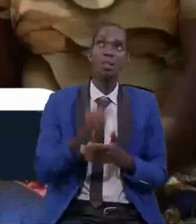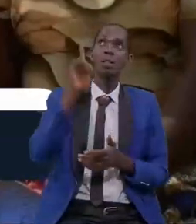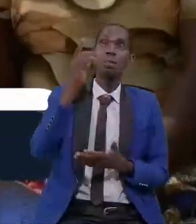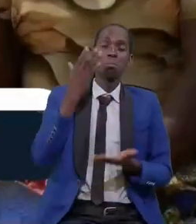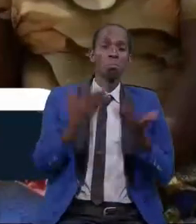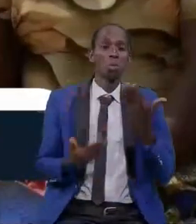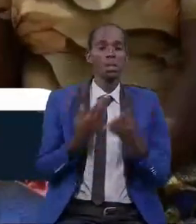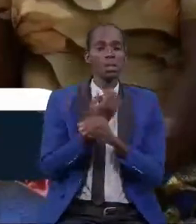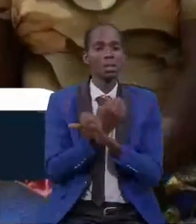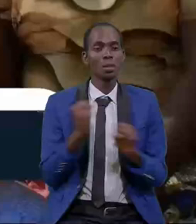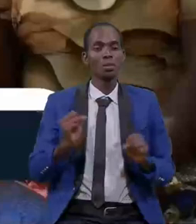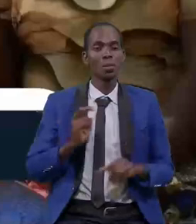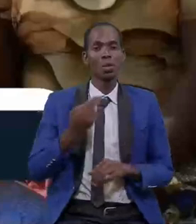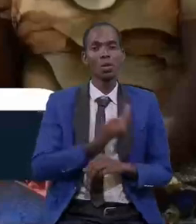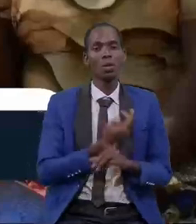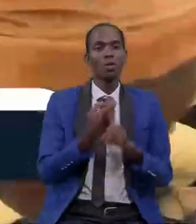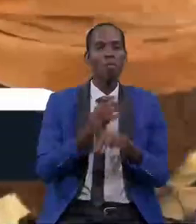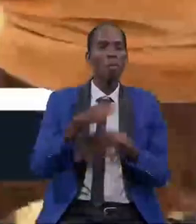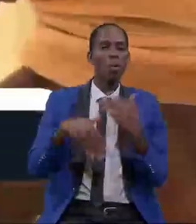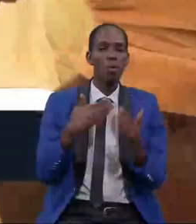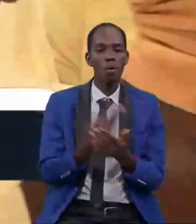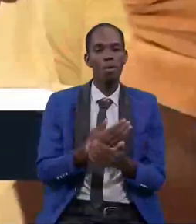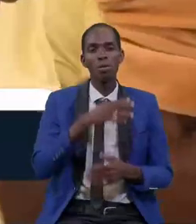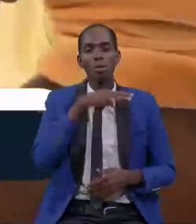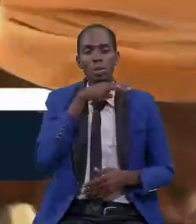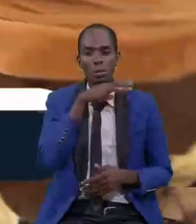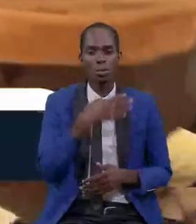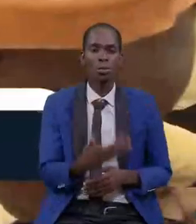nous, afin de nous racheter de toute iniquité,